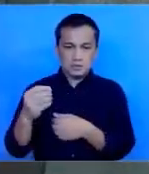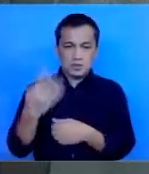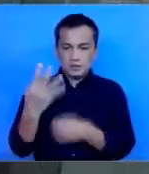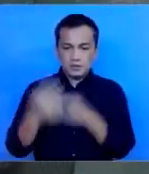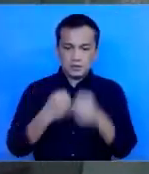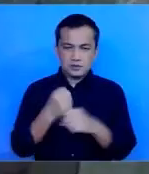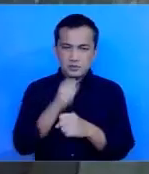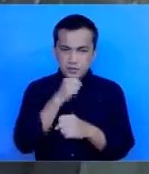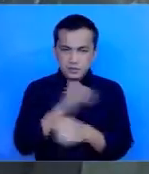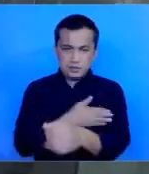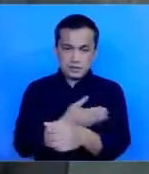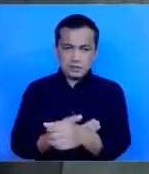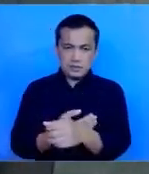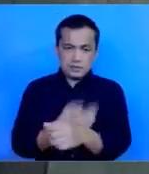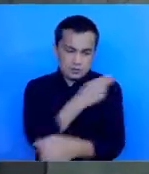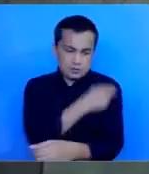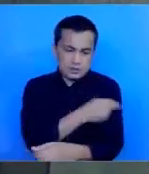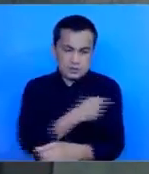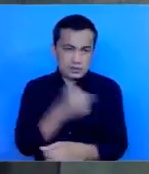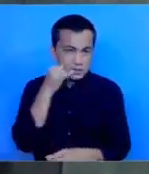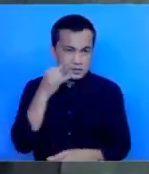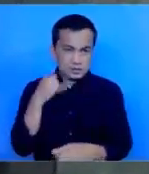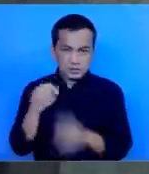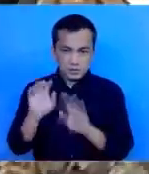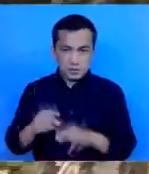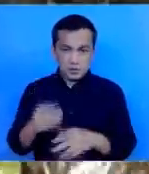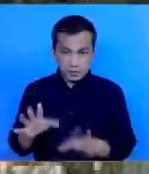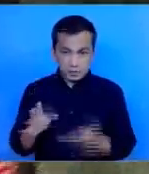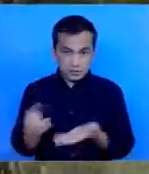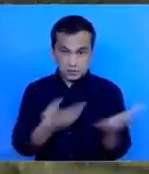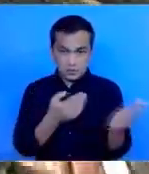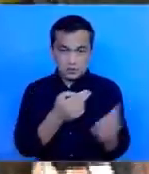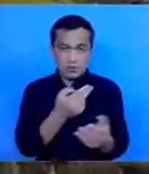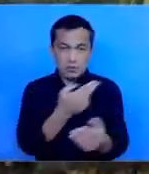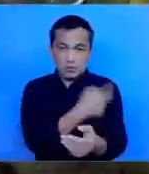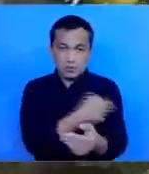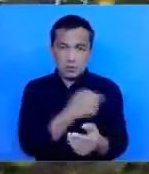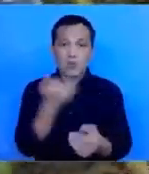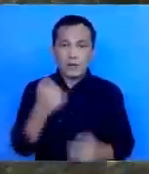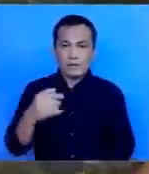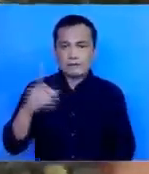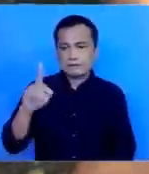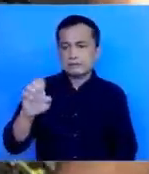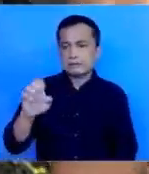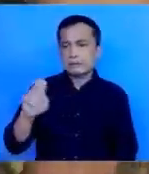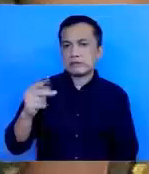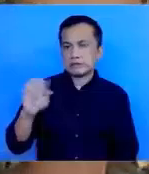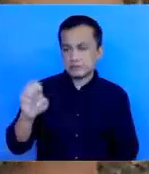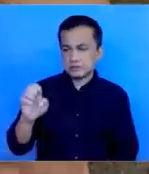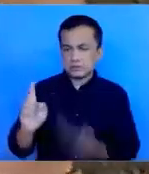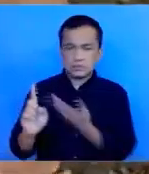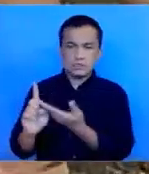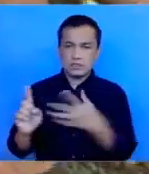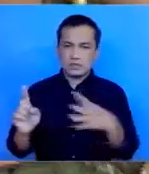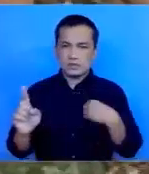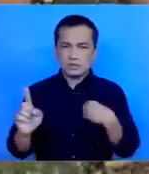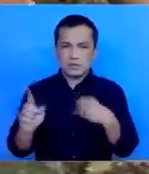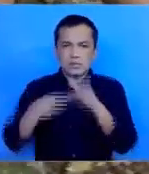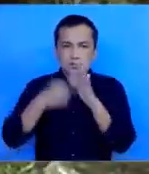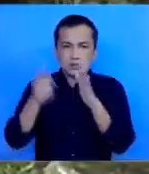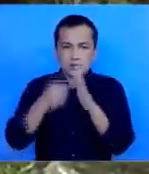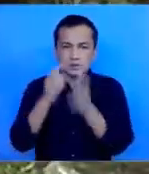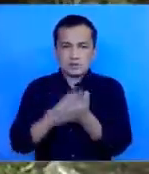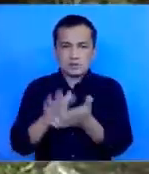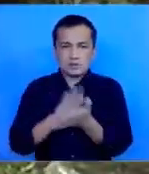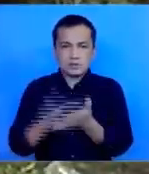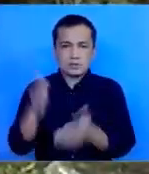ospital kahapon matapos ma-confine dahil sa dengue. Aminado si Mikey, bihira sila makapaglinis noon. Kasi po, pasok